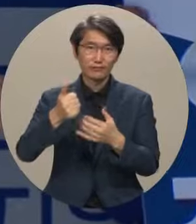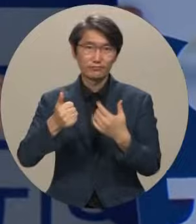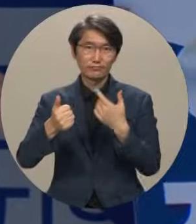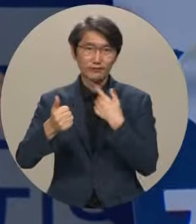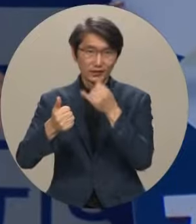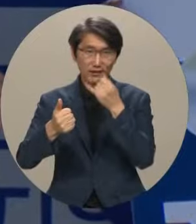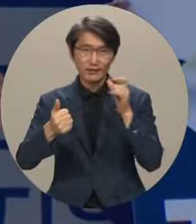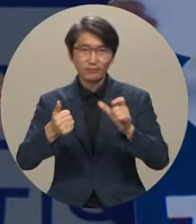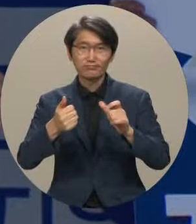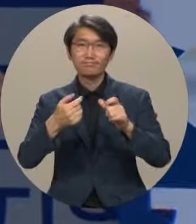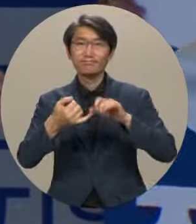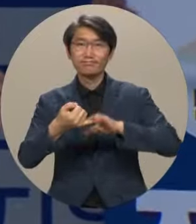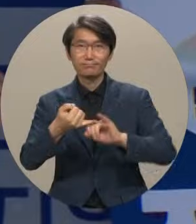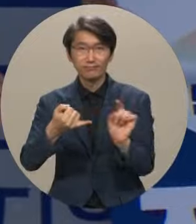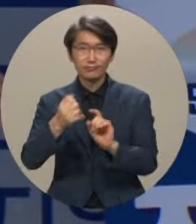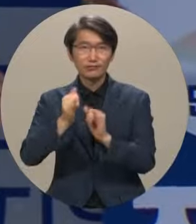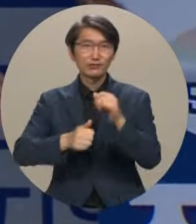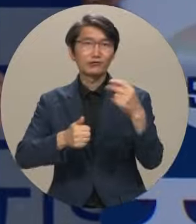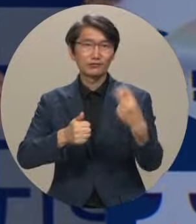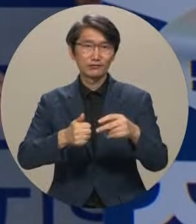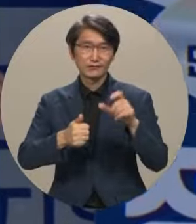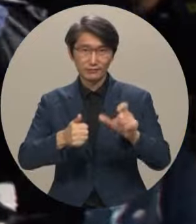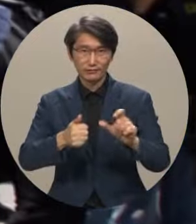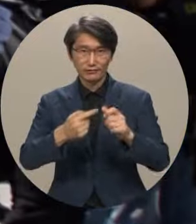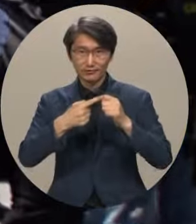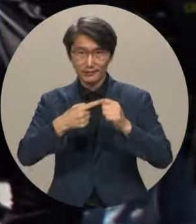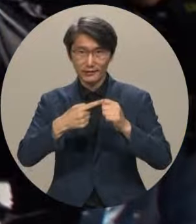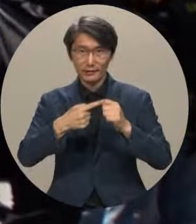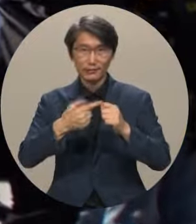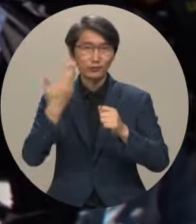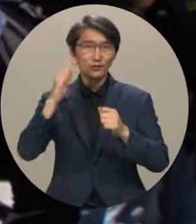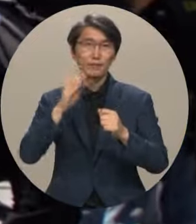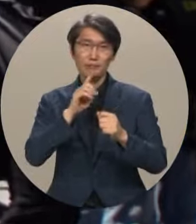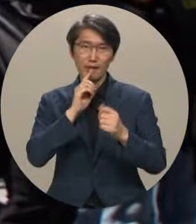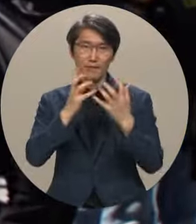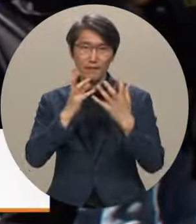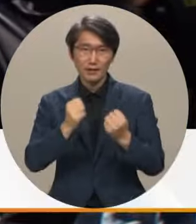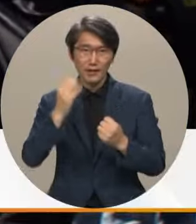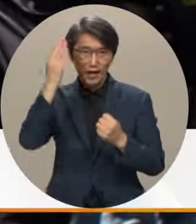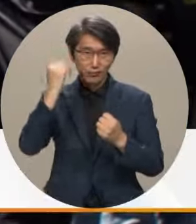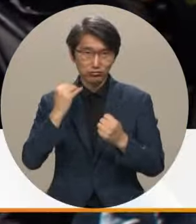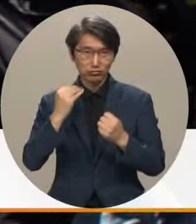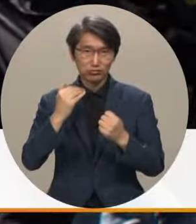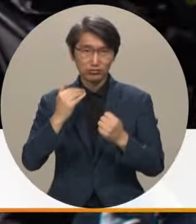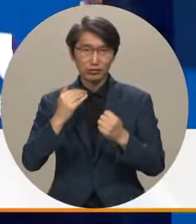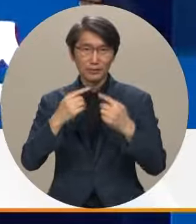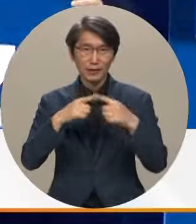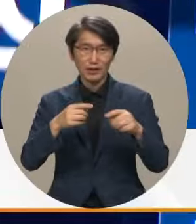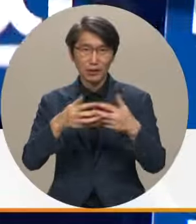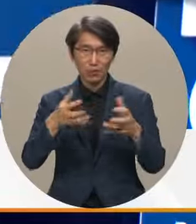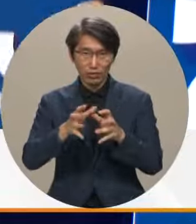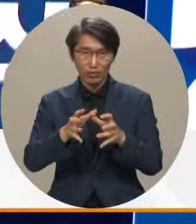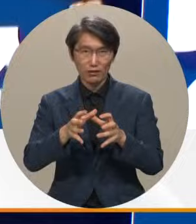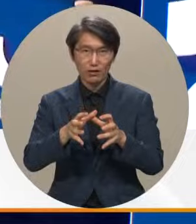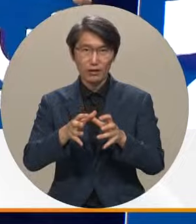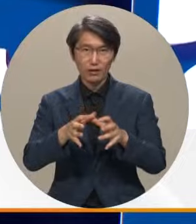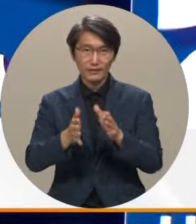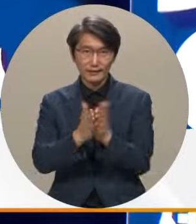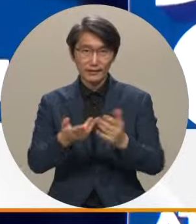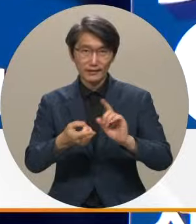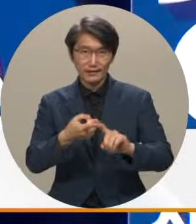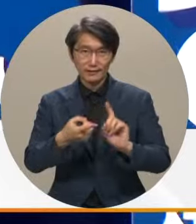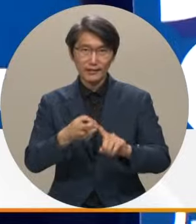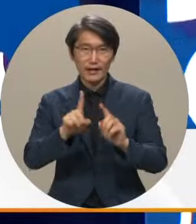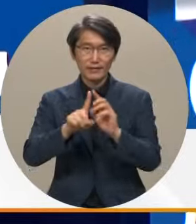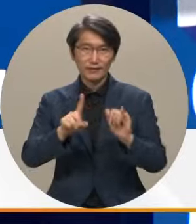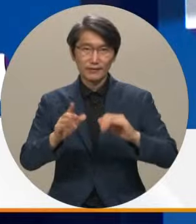가장 강조하고 있는 공약은 역사 교육 강화입니다. 최근 논란이 된 한국학력평가원 한국사 교과서를 겨냥해 단